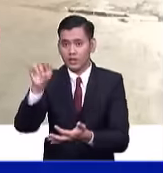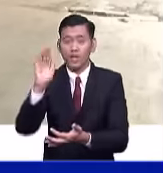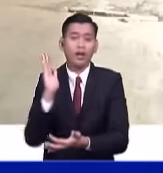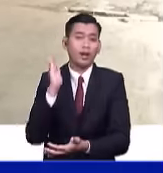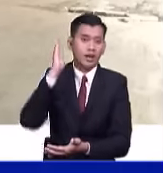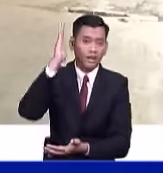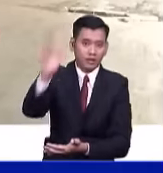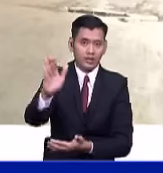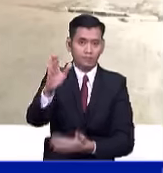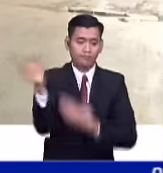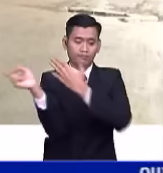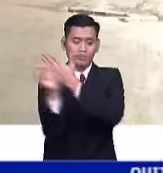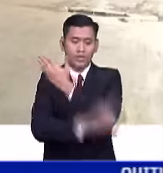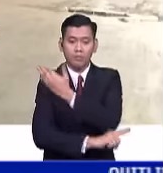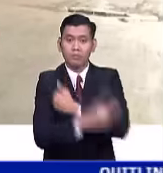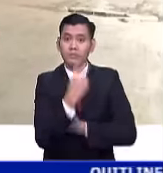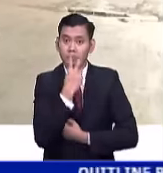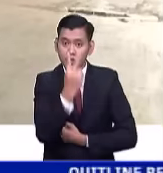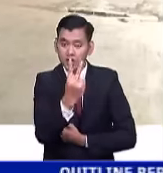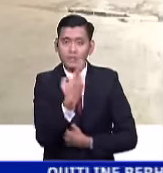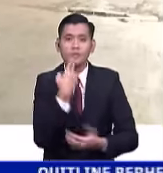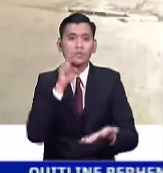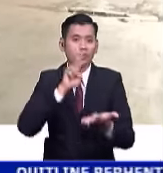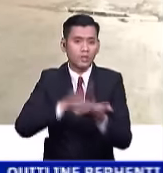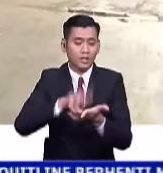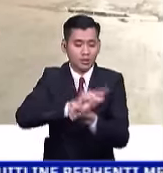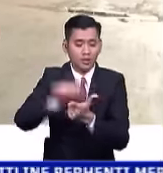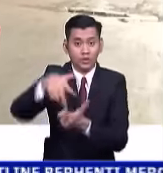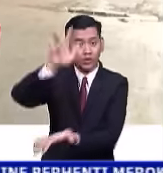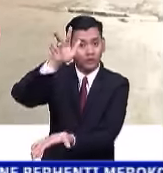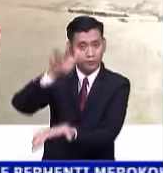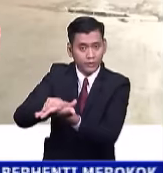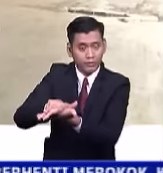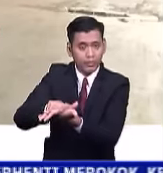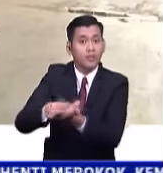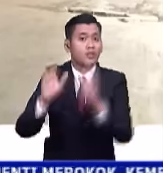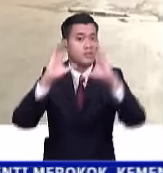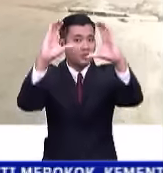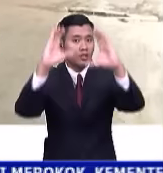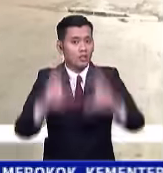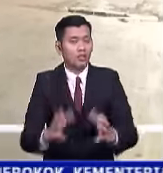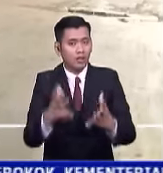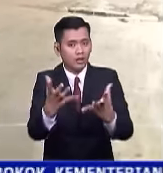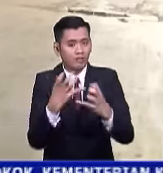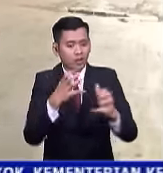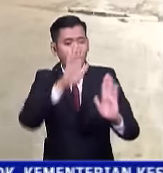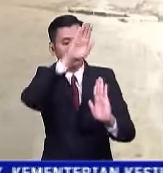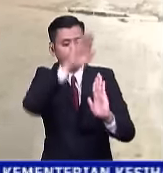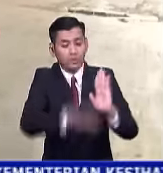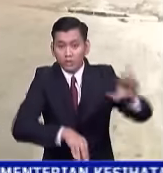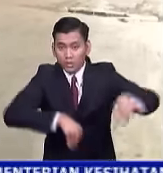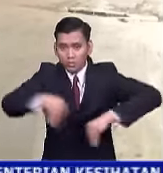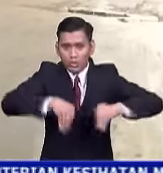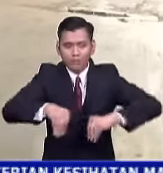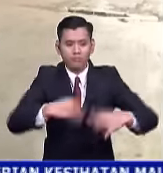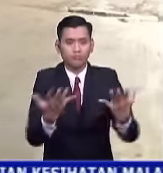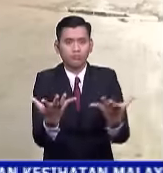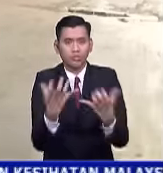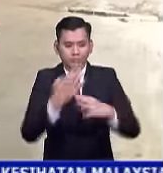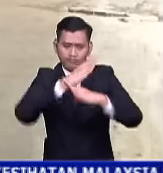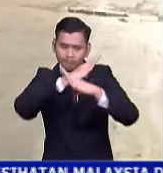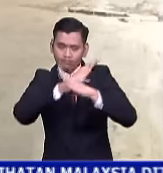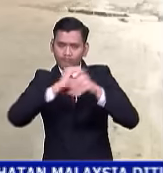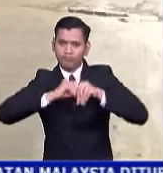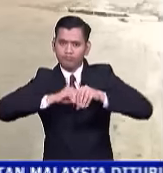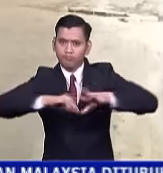anda akan dikompaun. Pastikan anda mempunyai surat kebenaran yang sah. Langkah ini bagi mengurangkan pergerakan untuk membendung